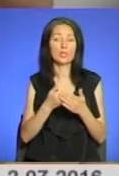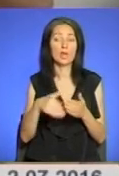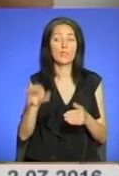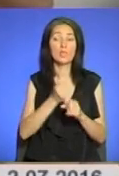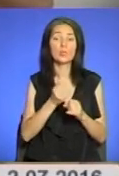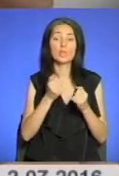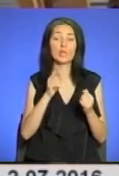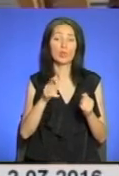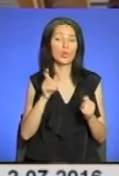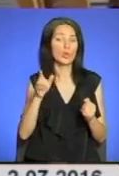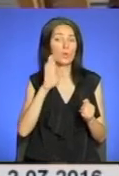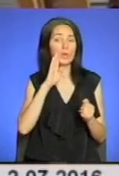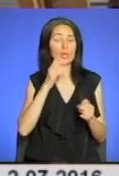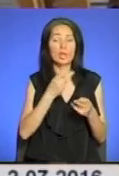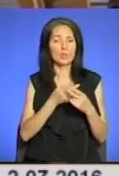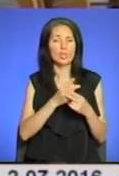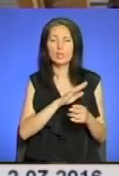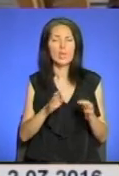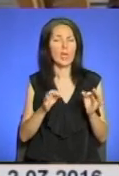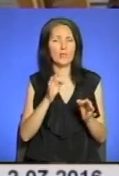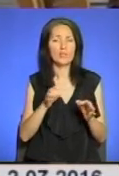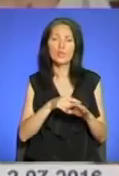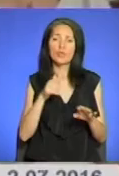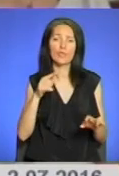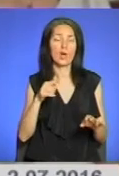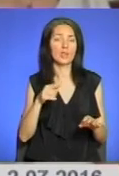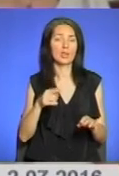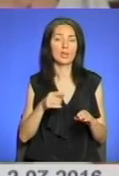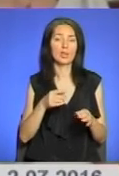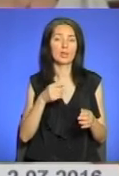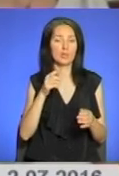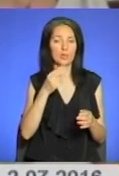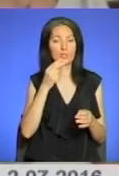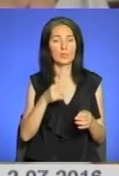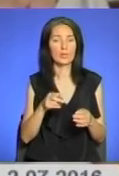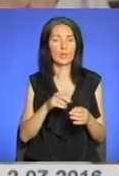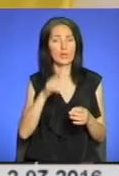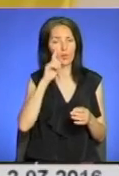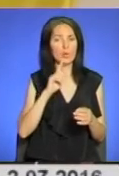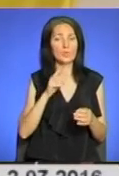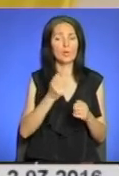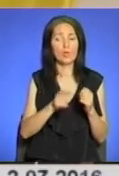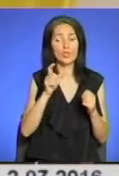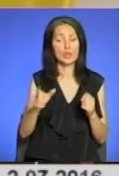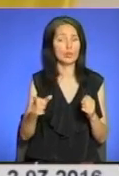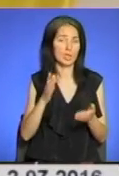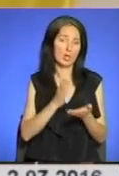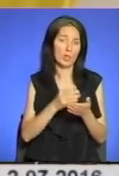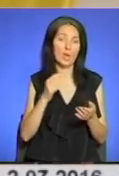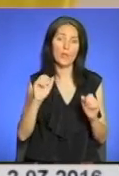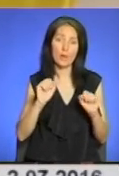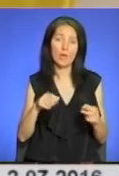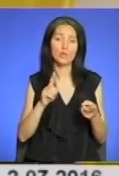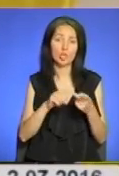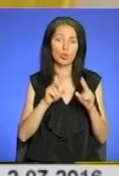відчували дискомфорту оскільки кожна людина має право на другий шанс Я вважаю що